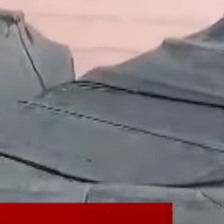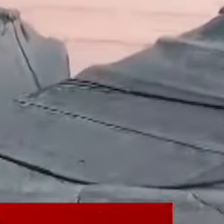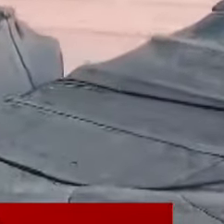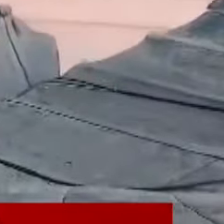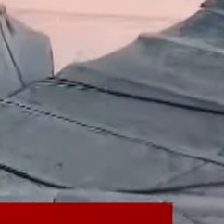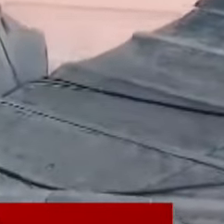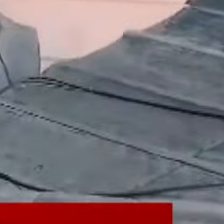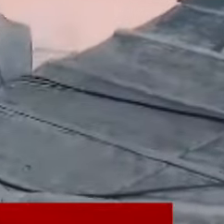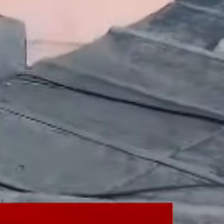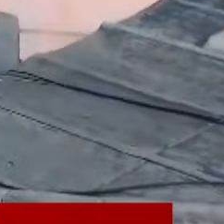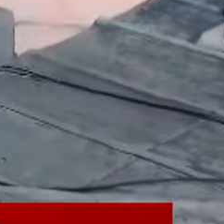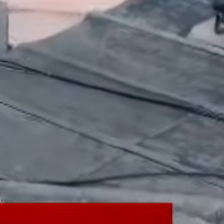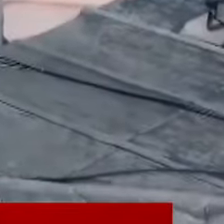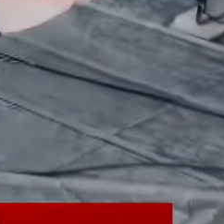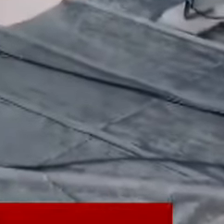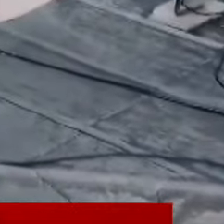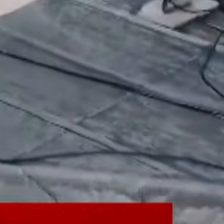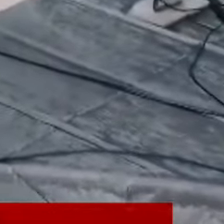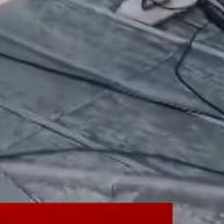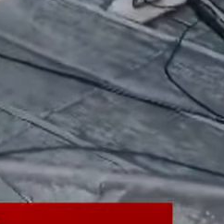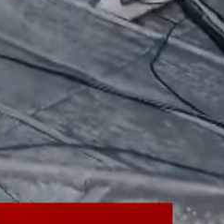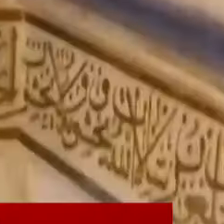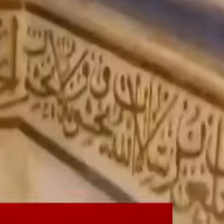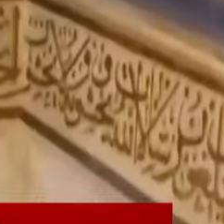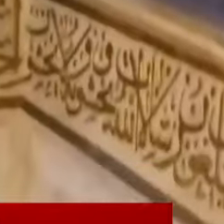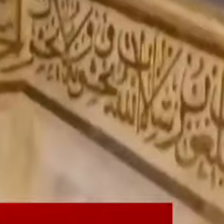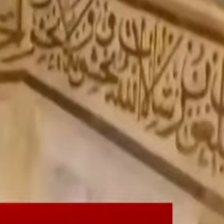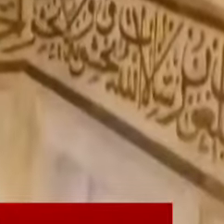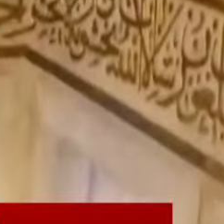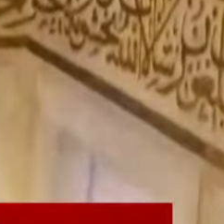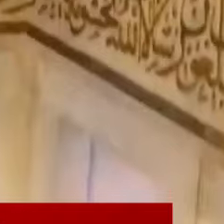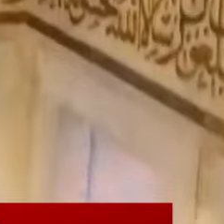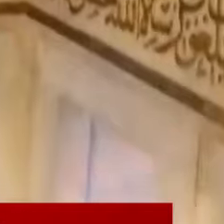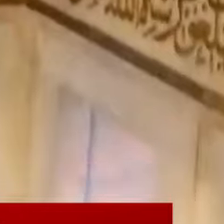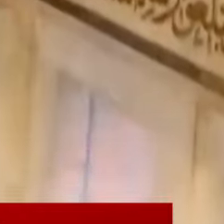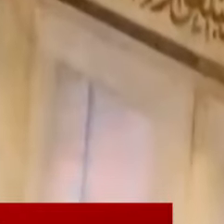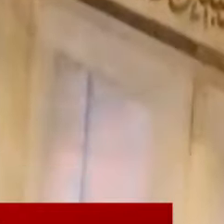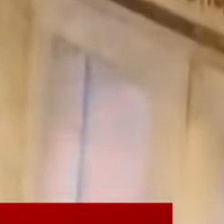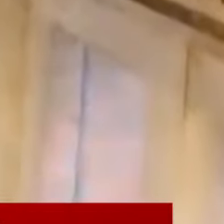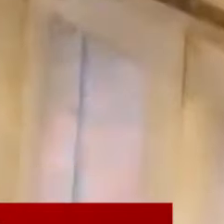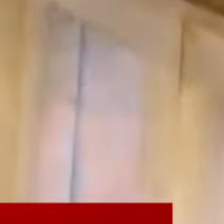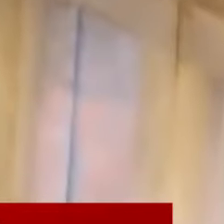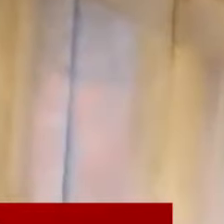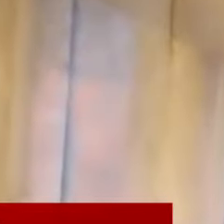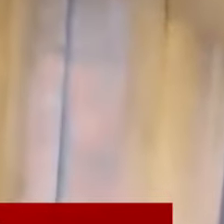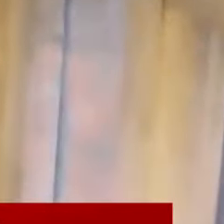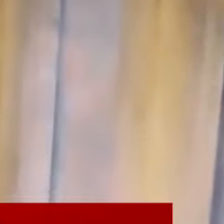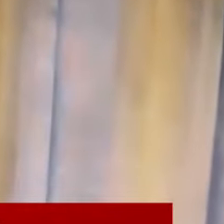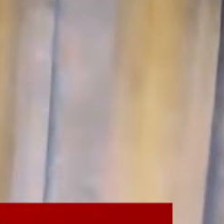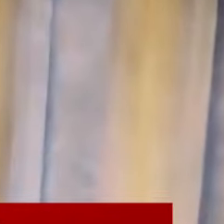الله أشهد أن محمد رسول الله